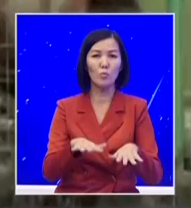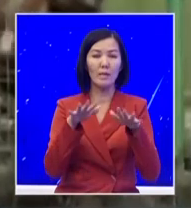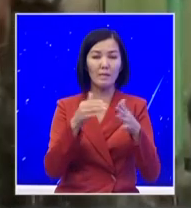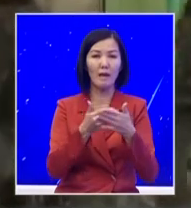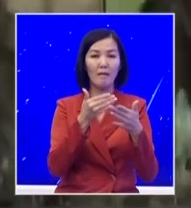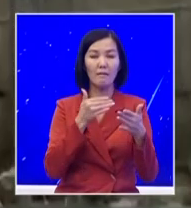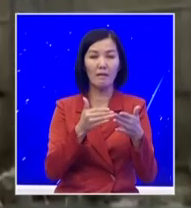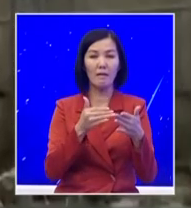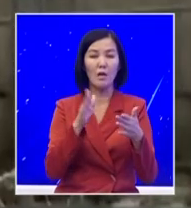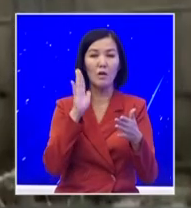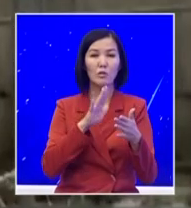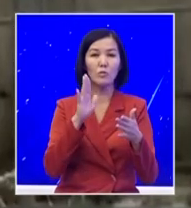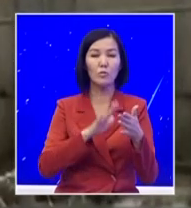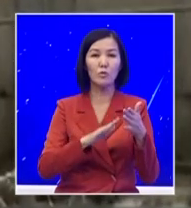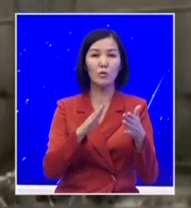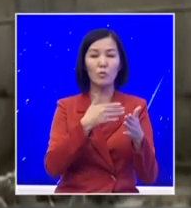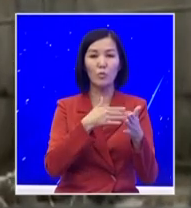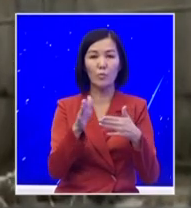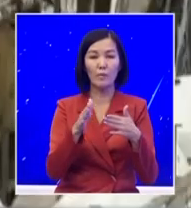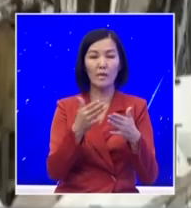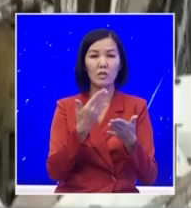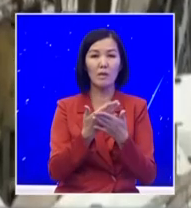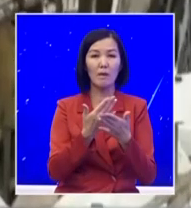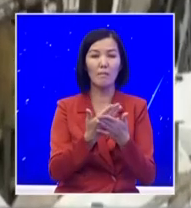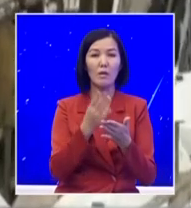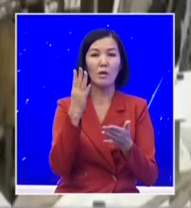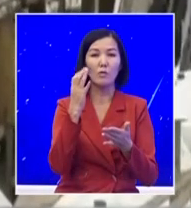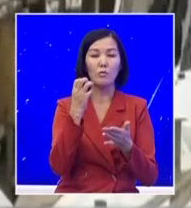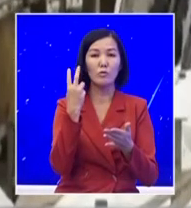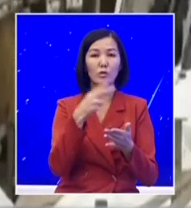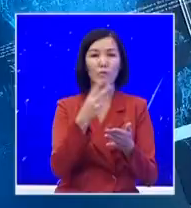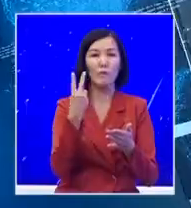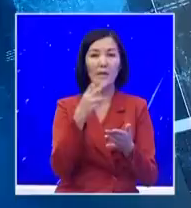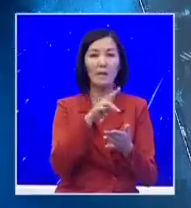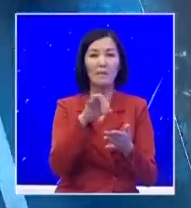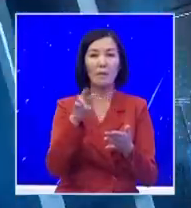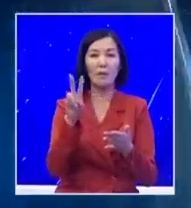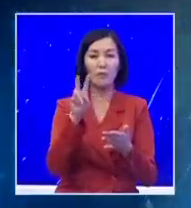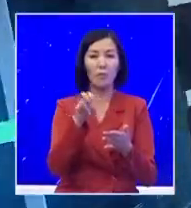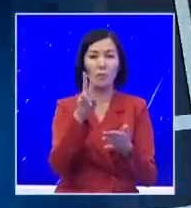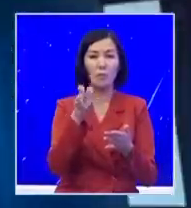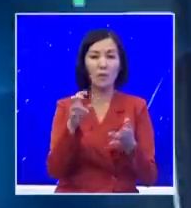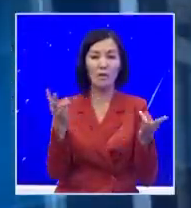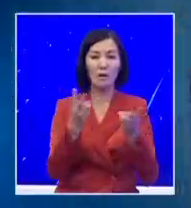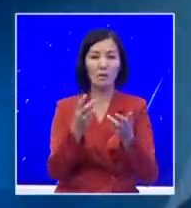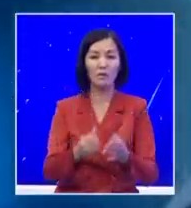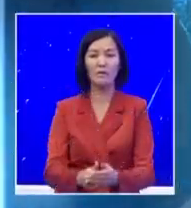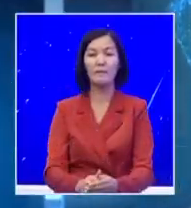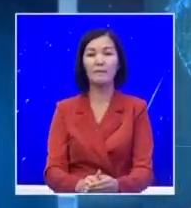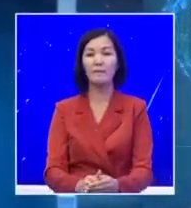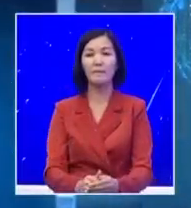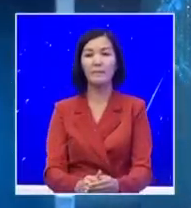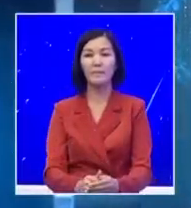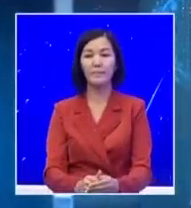мәліметтер бойынша су тасқынының залалын жою үшін шамамен 422 миллион доллар қажет. Топтаманы ғаламтор ақпараттарымен дайындаған